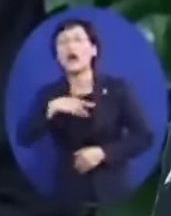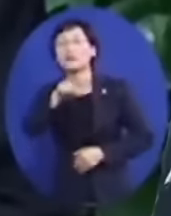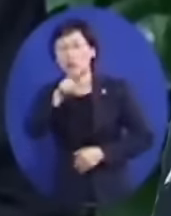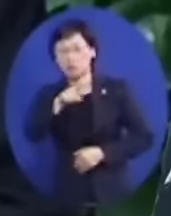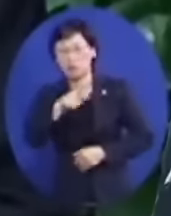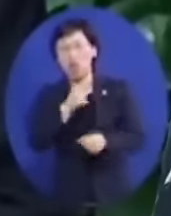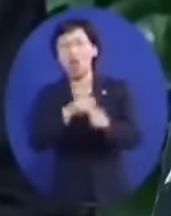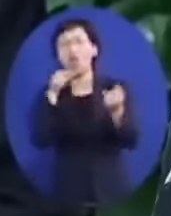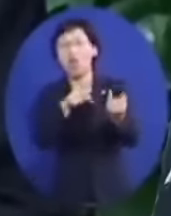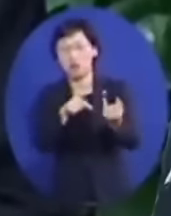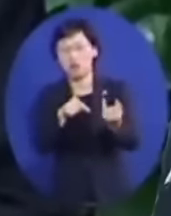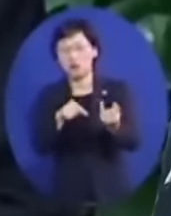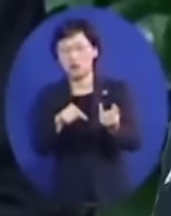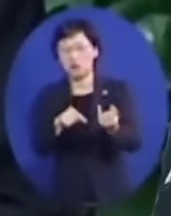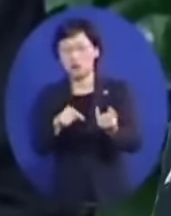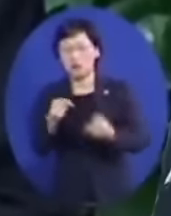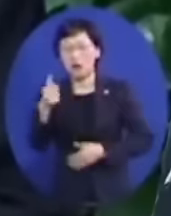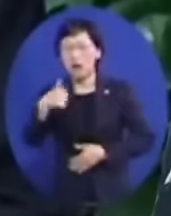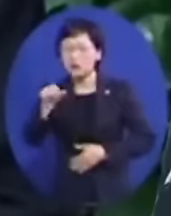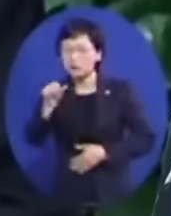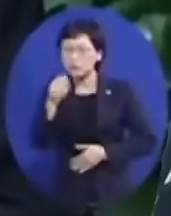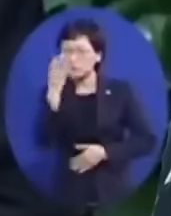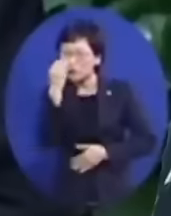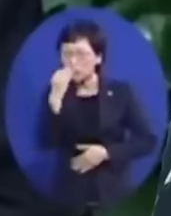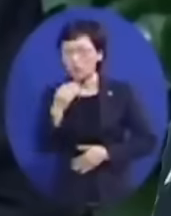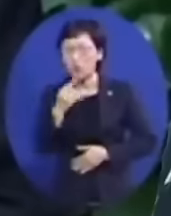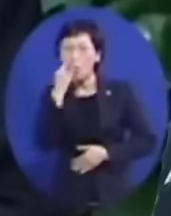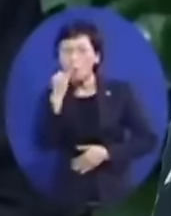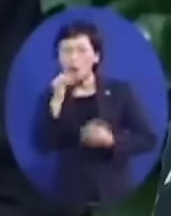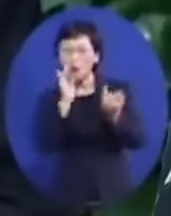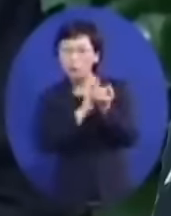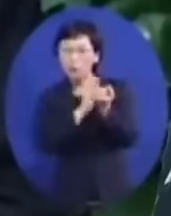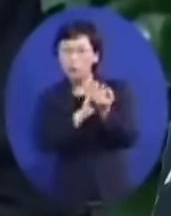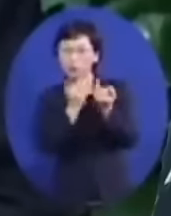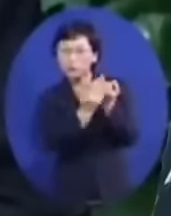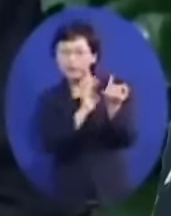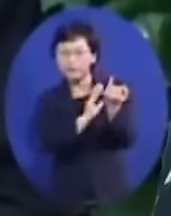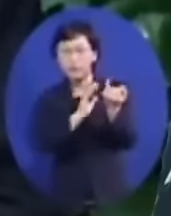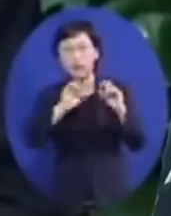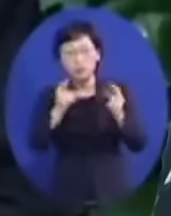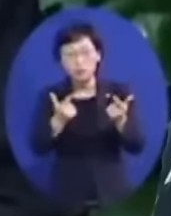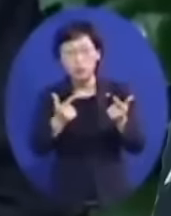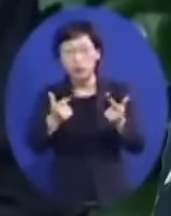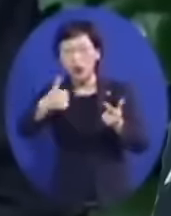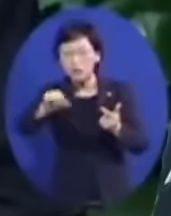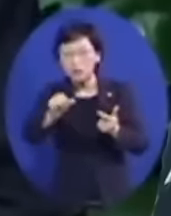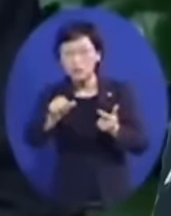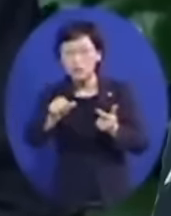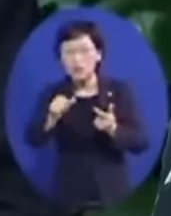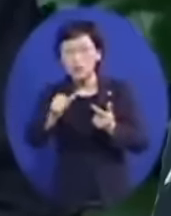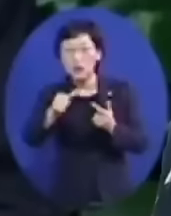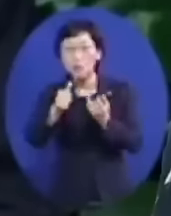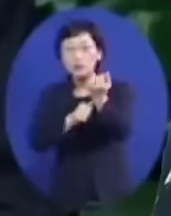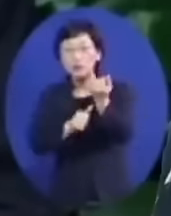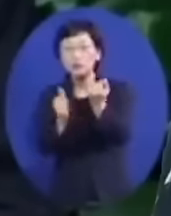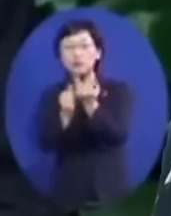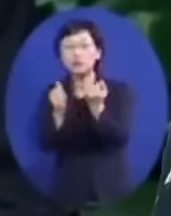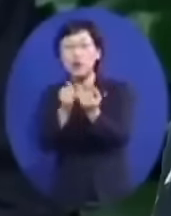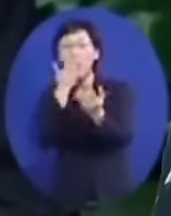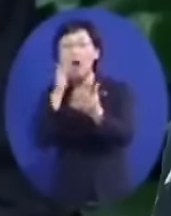그런데 아들이 섭섭하게도 자 어머니 편을 들어주면 좋겠는데 아들도 며느리가 한패가 됐어.